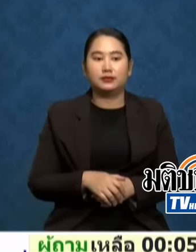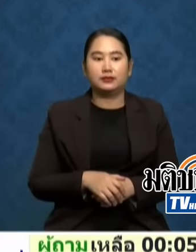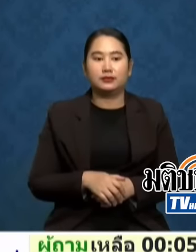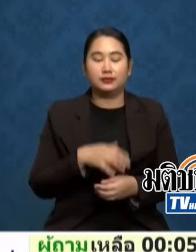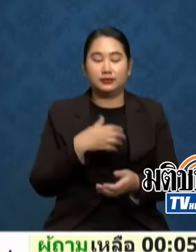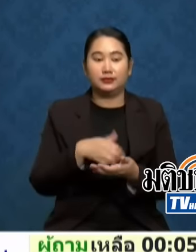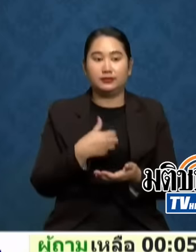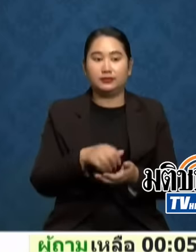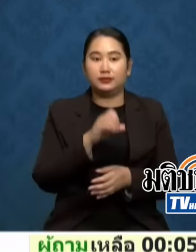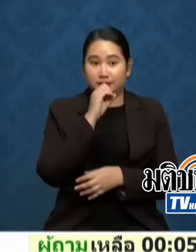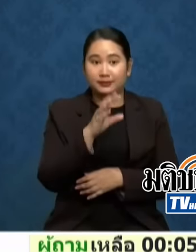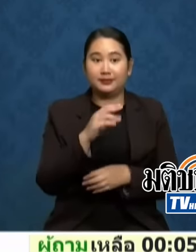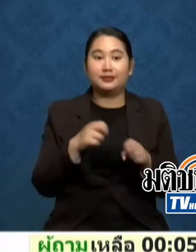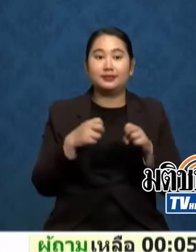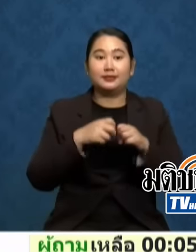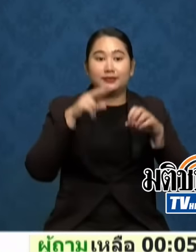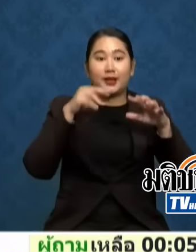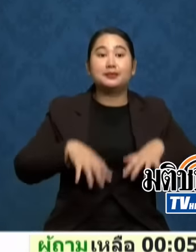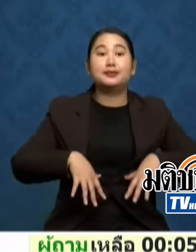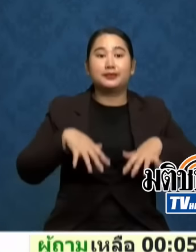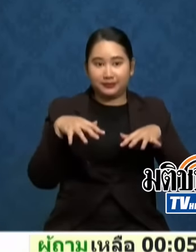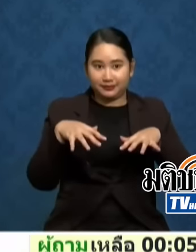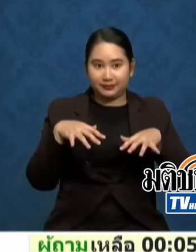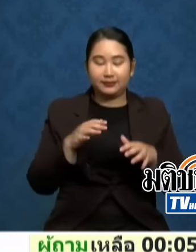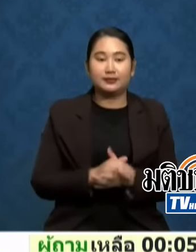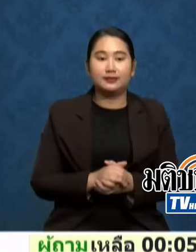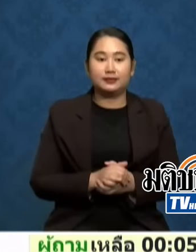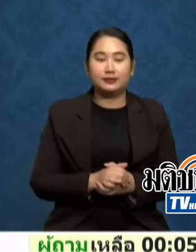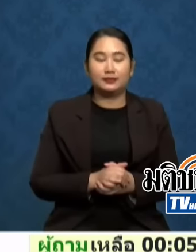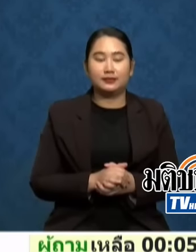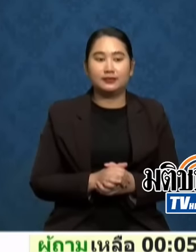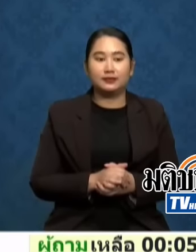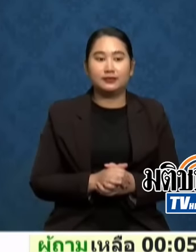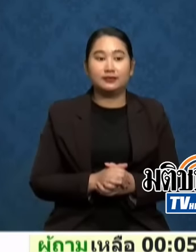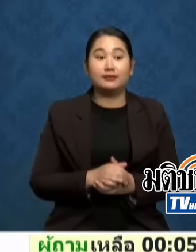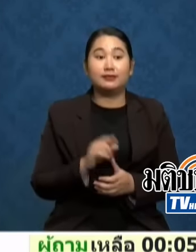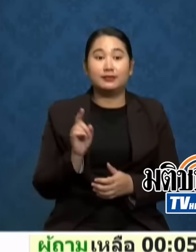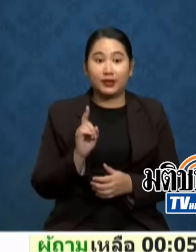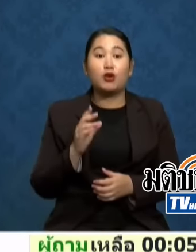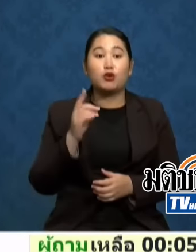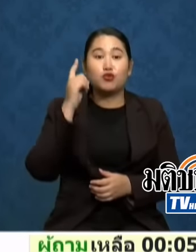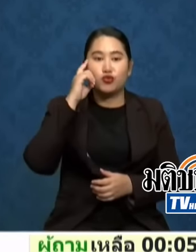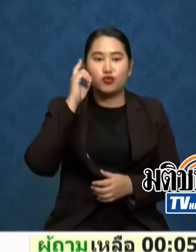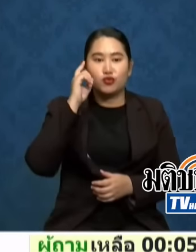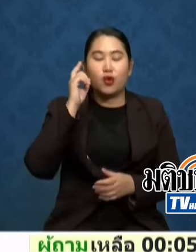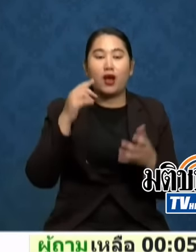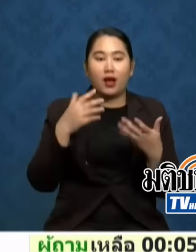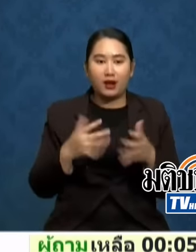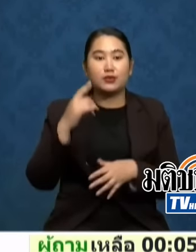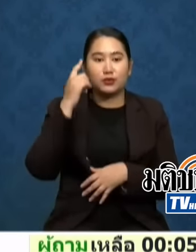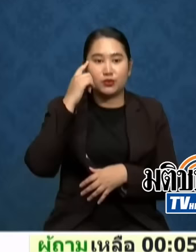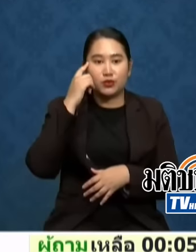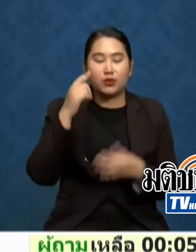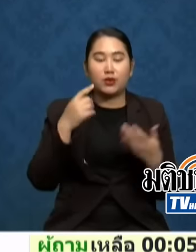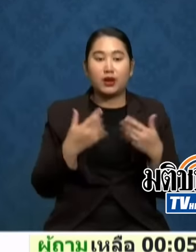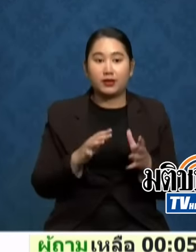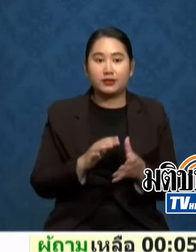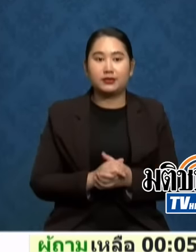ามันเป็นเรื่องของอุทกภัยเป็นภัยพิบัตินะครับถ้าเราทราบไว้ก่อนเนี่ยล่วงหน้าเนี่ยก็เป็นเรื่อง